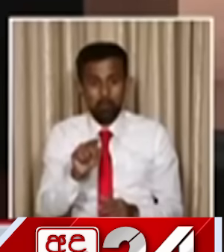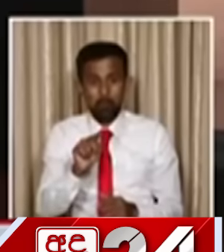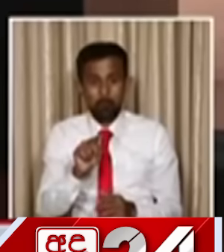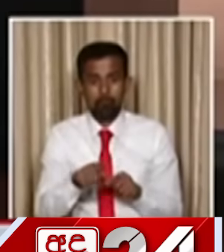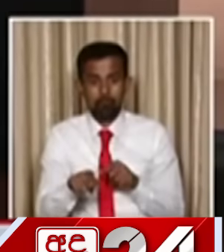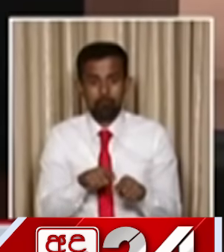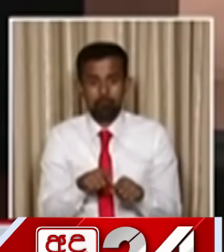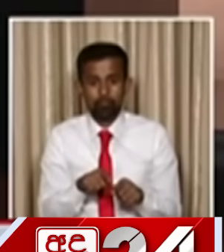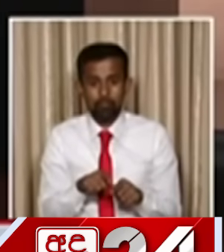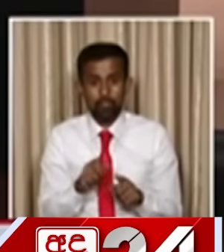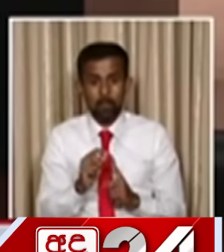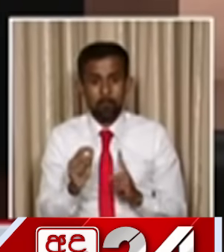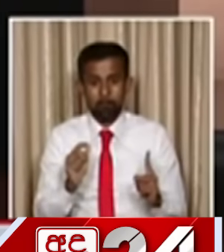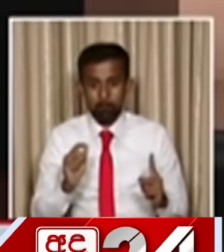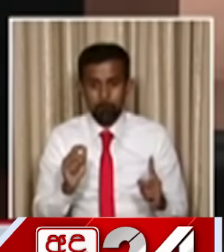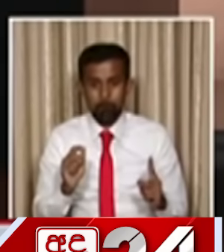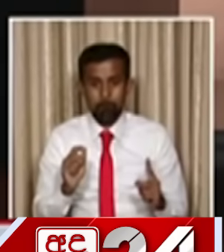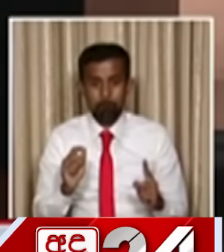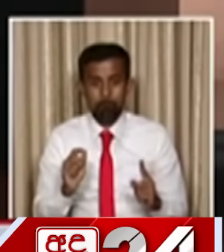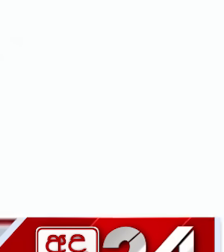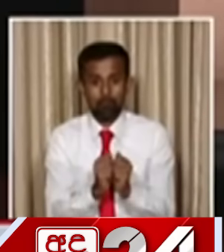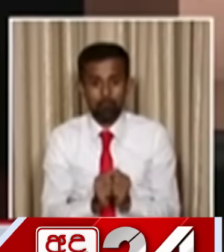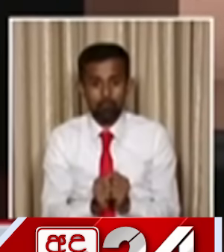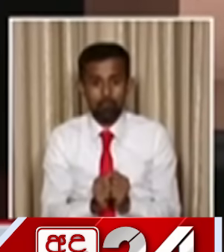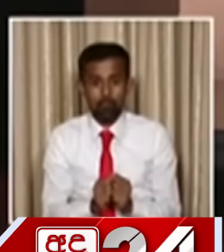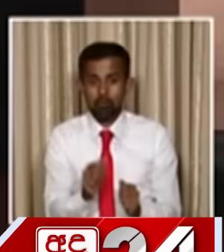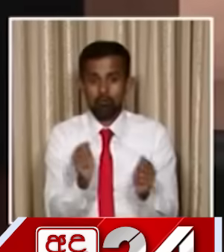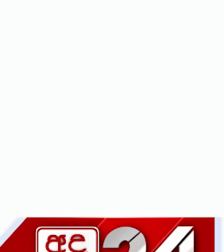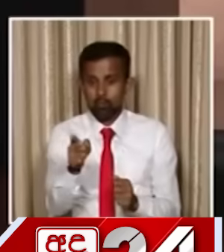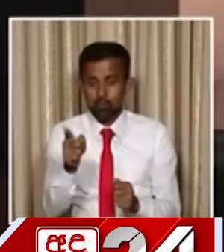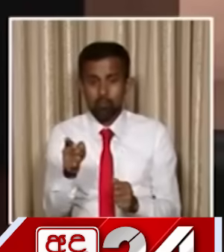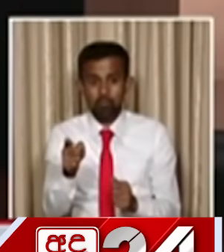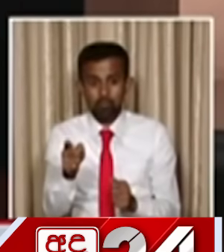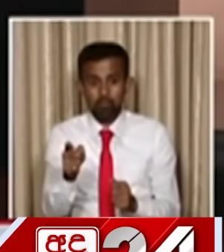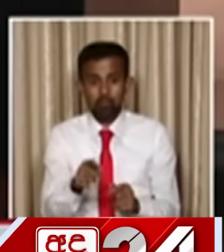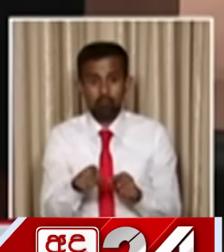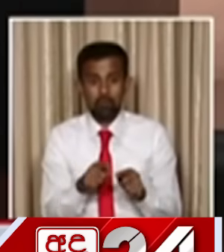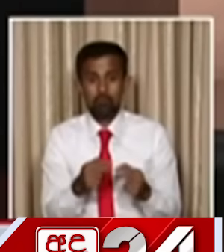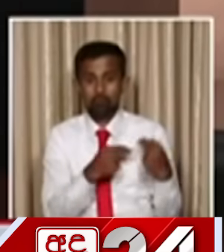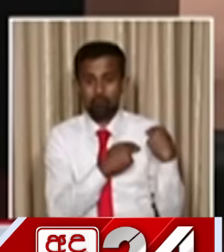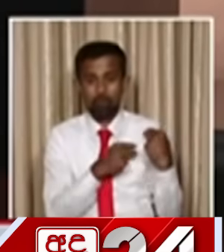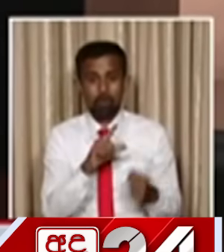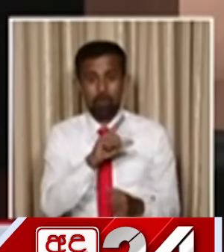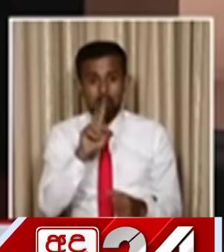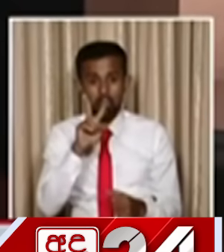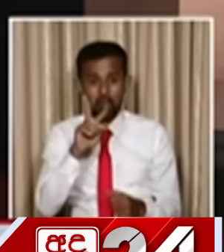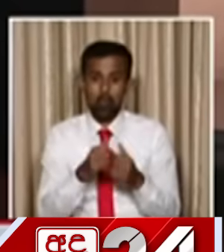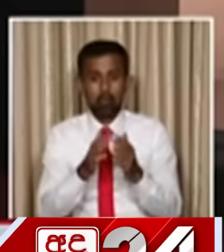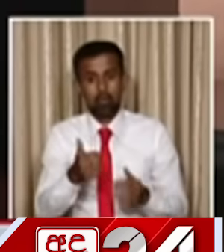ඒ වගේම පාර්ලිමේන්තු සභා කටයුතු පිළිබඳව අනුවත් වැඩ කටයුතු කරන්න ඔබතුමා ඒකට බැඳලා ඉන්නවා. 72